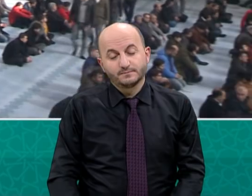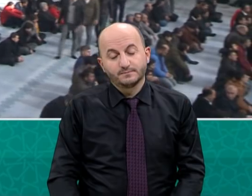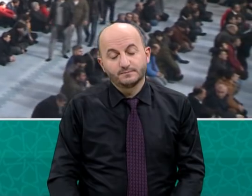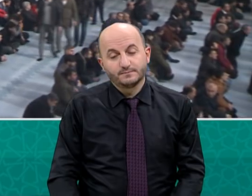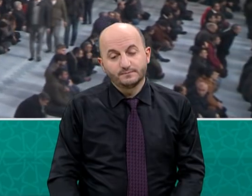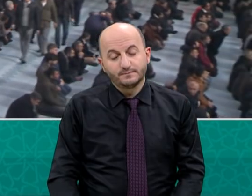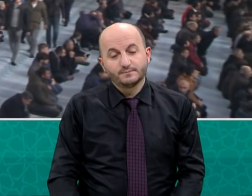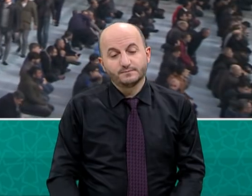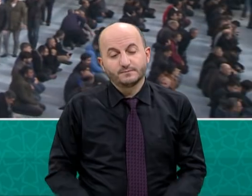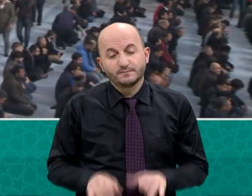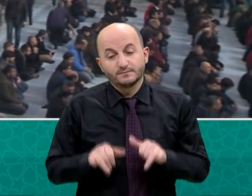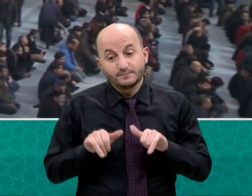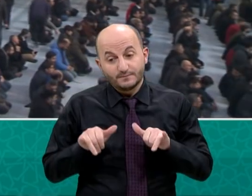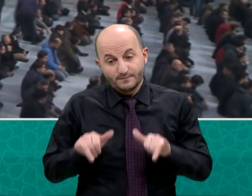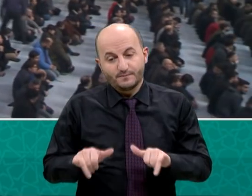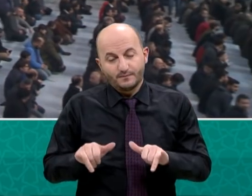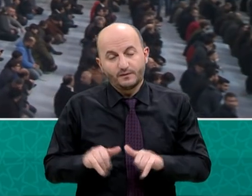Aynı şekilde